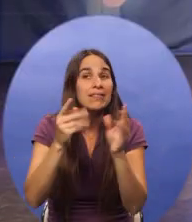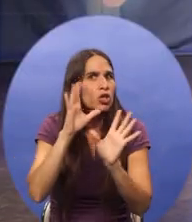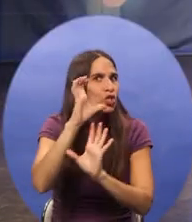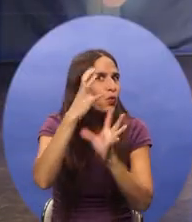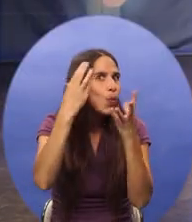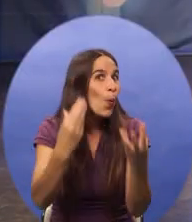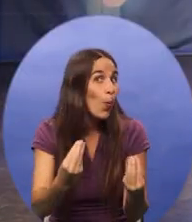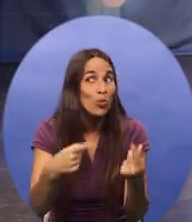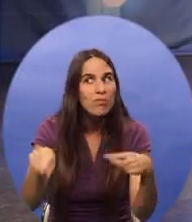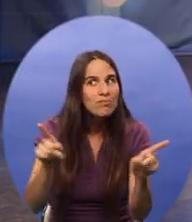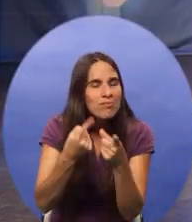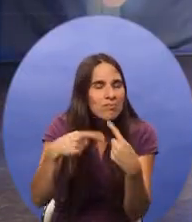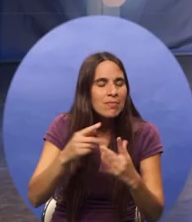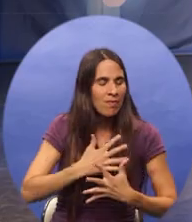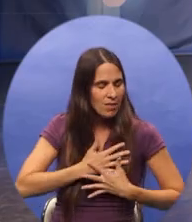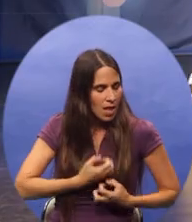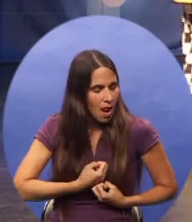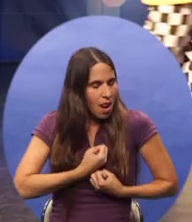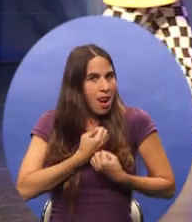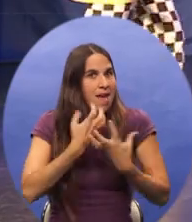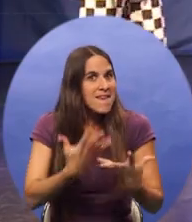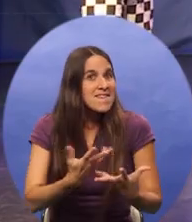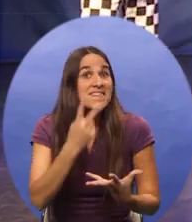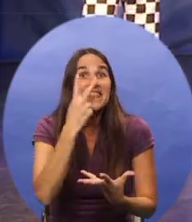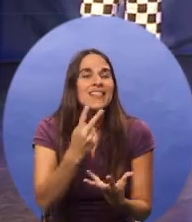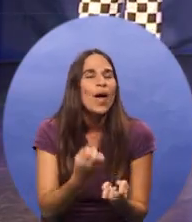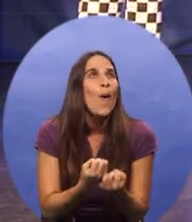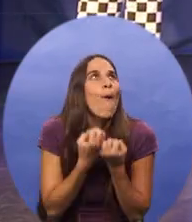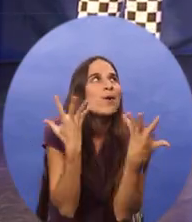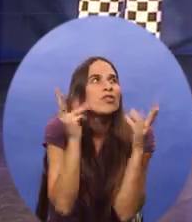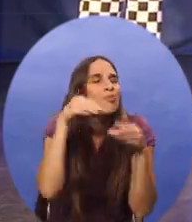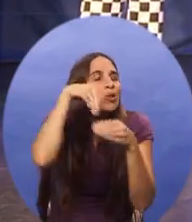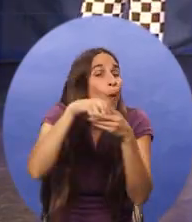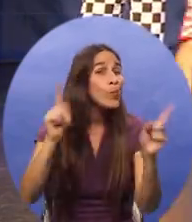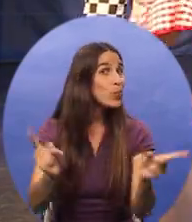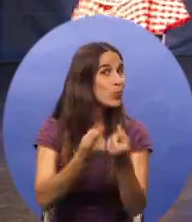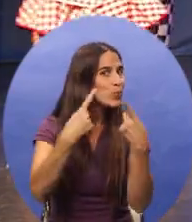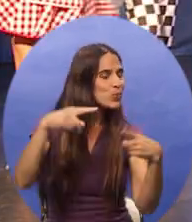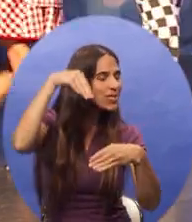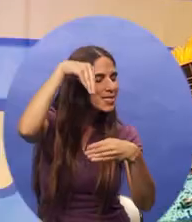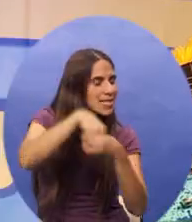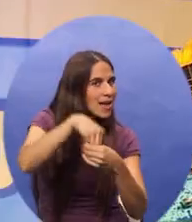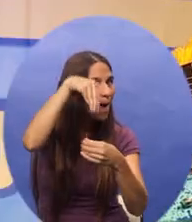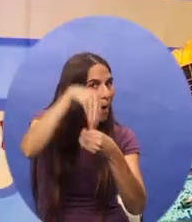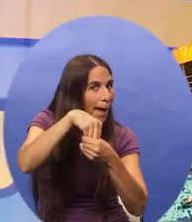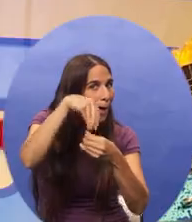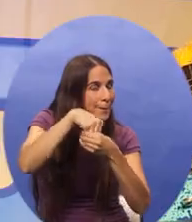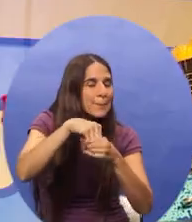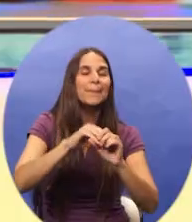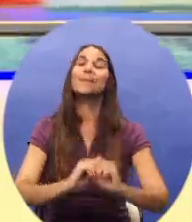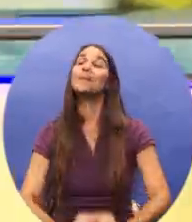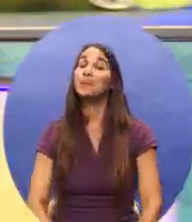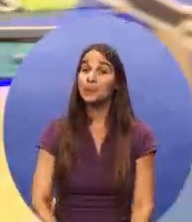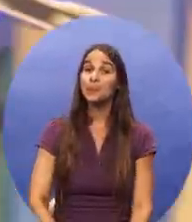היטב, תנגן מתוך הלב, תגלה את האוצר שבמוזיקה נסתר.